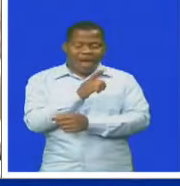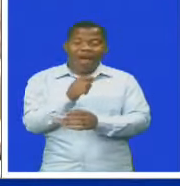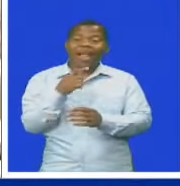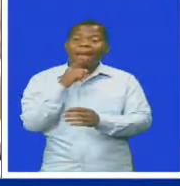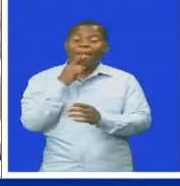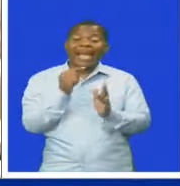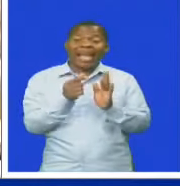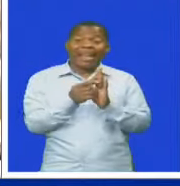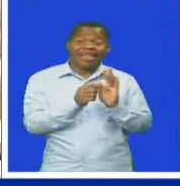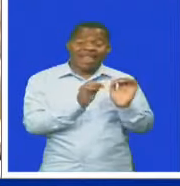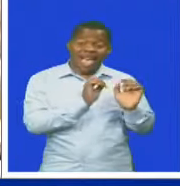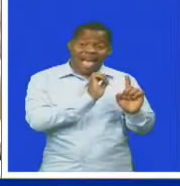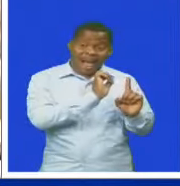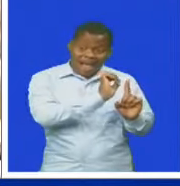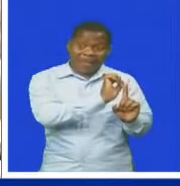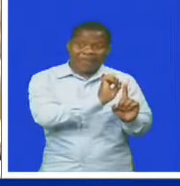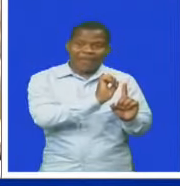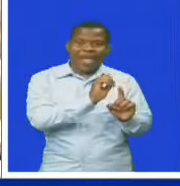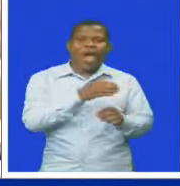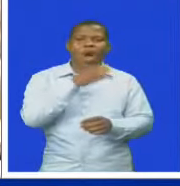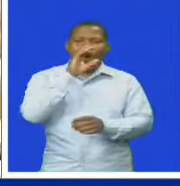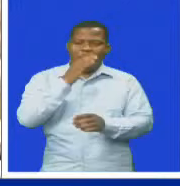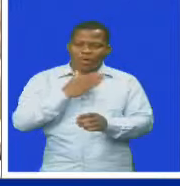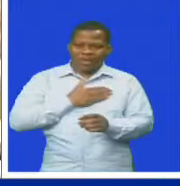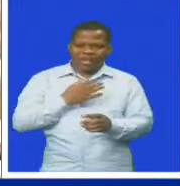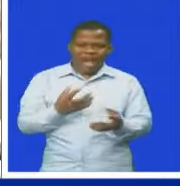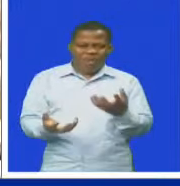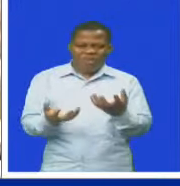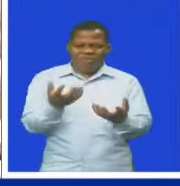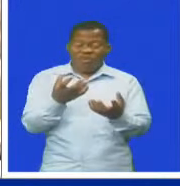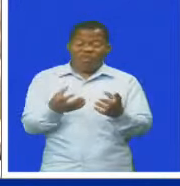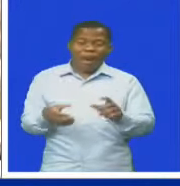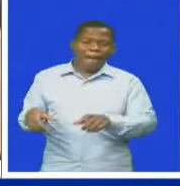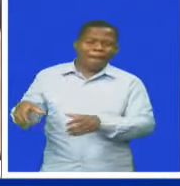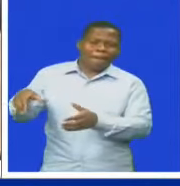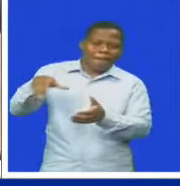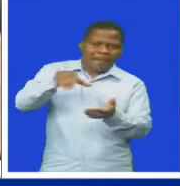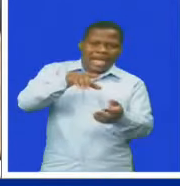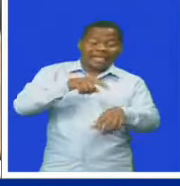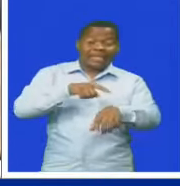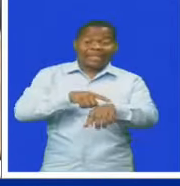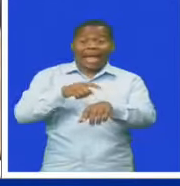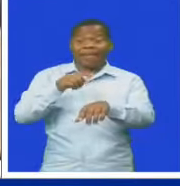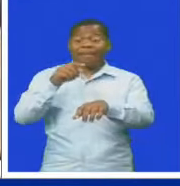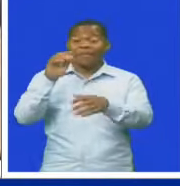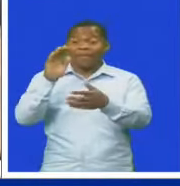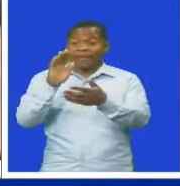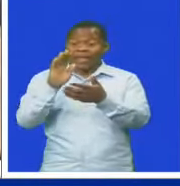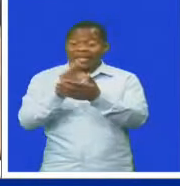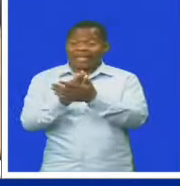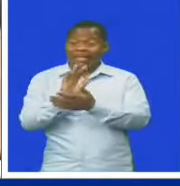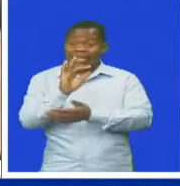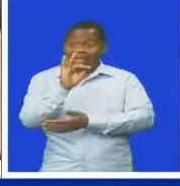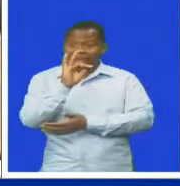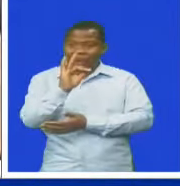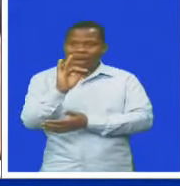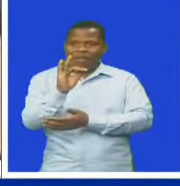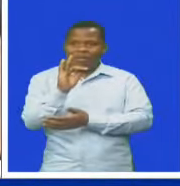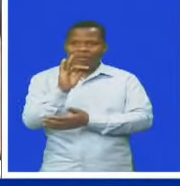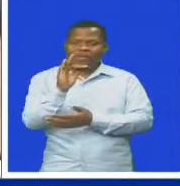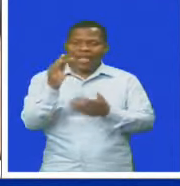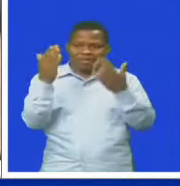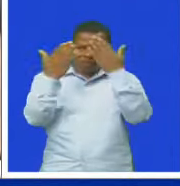ebusuku. Nonhlanhla uvelile enkantolo yamanje embabane ngensimbi yelishumi namuhla. Bekasephambi